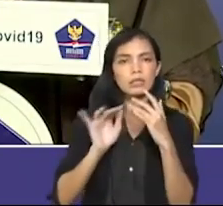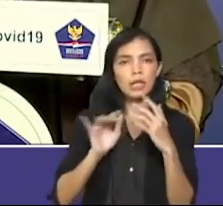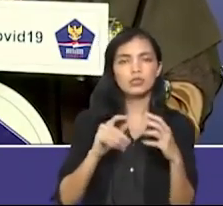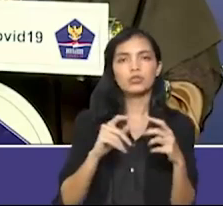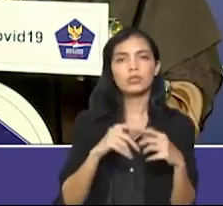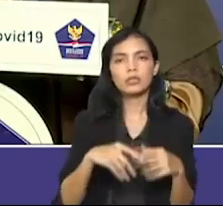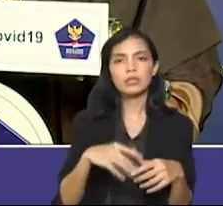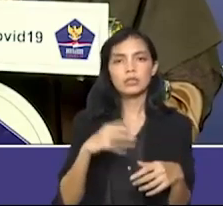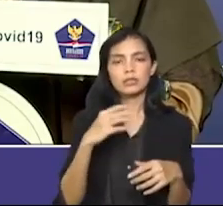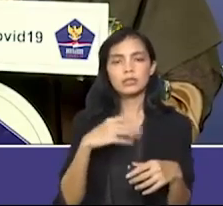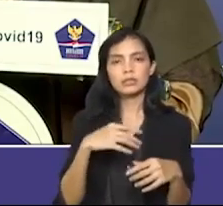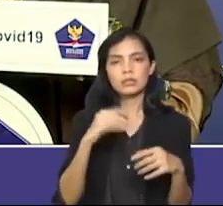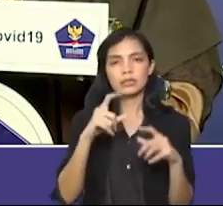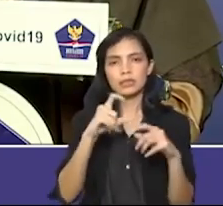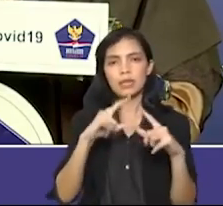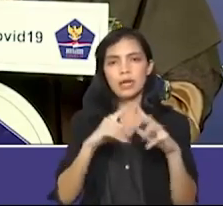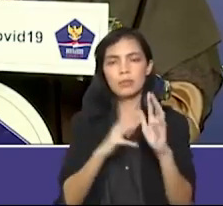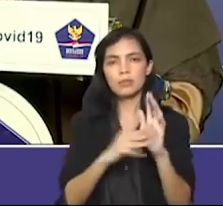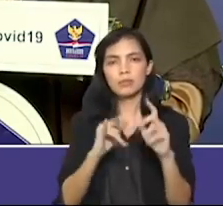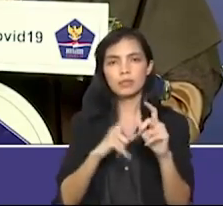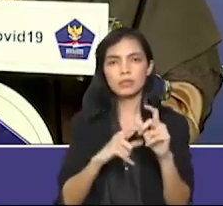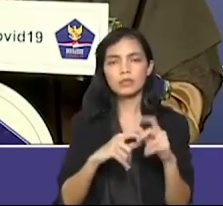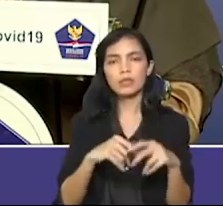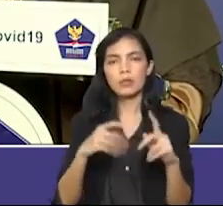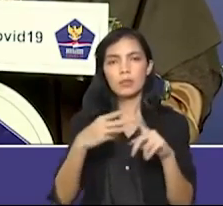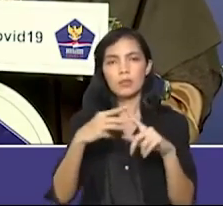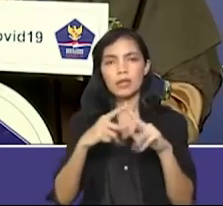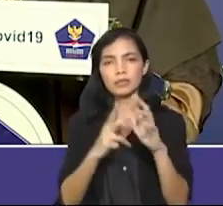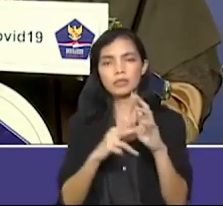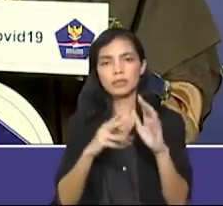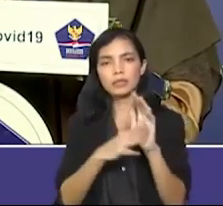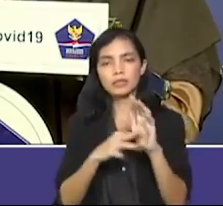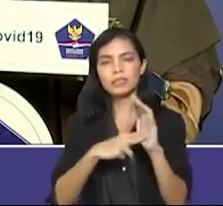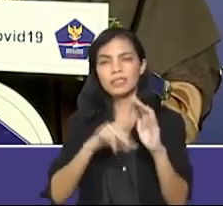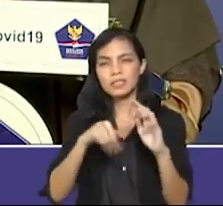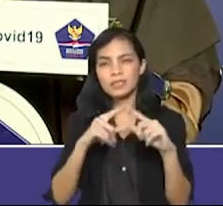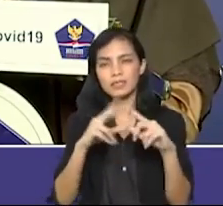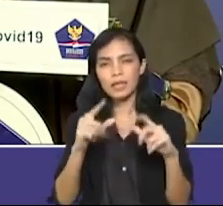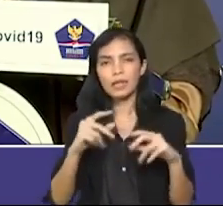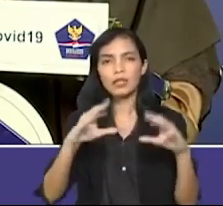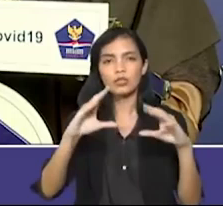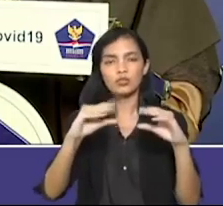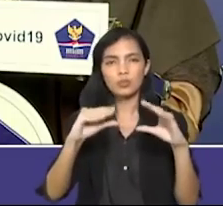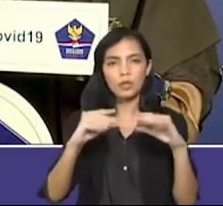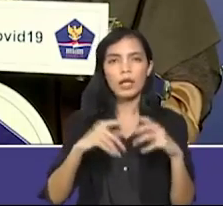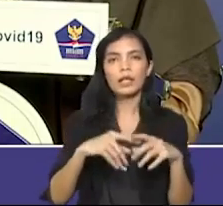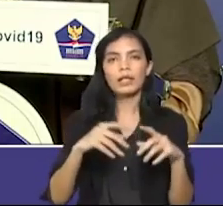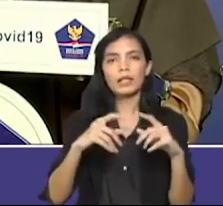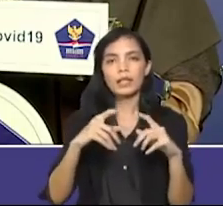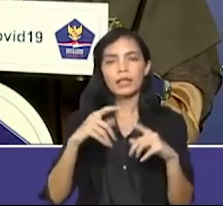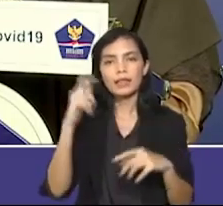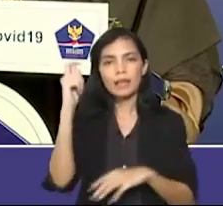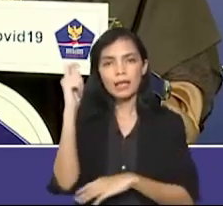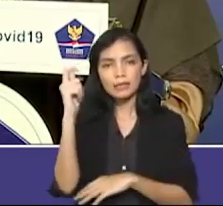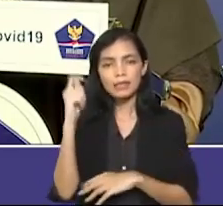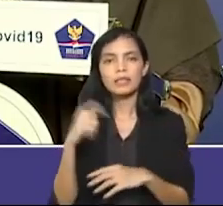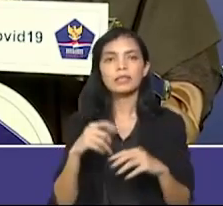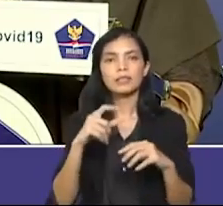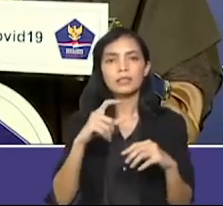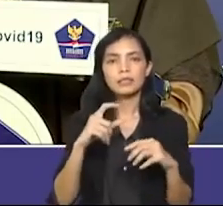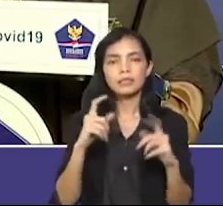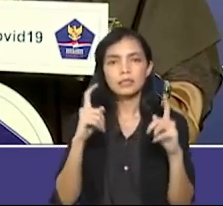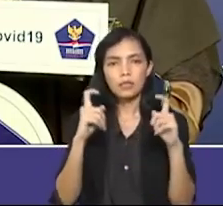Ciamis Kota Banjar Sukabumi Sumedang Tasikmalaya Cirebon Majalengka